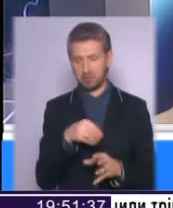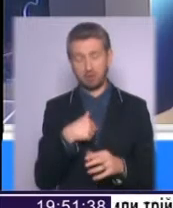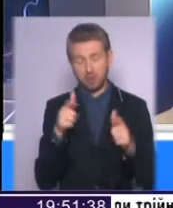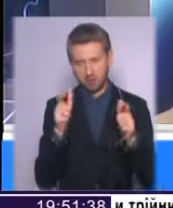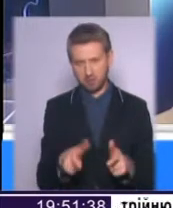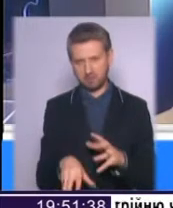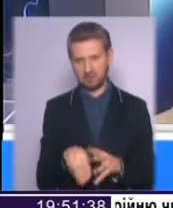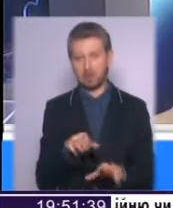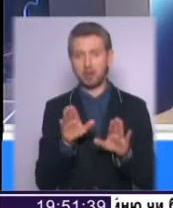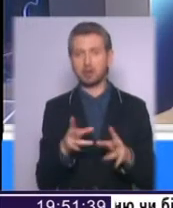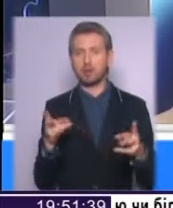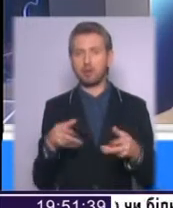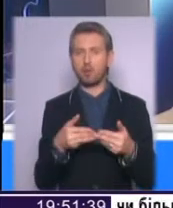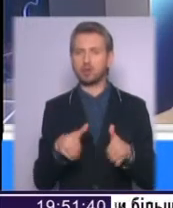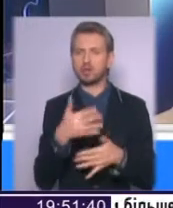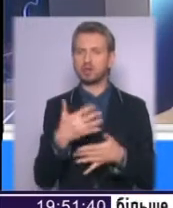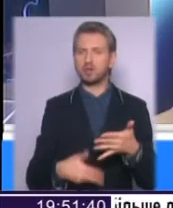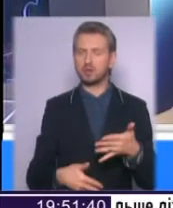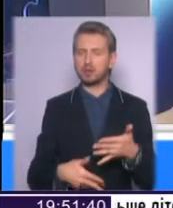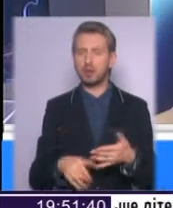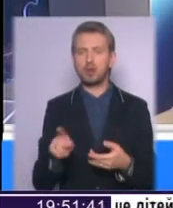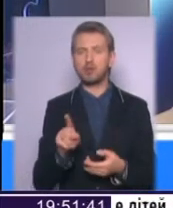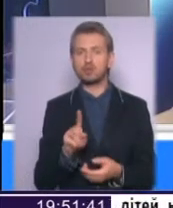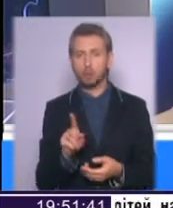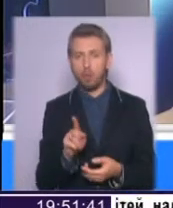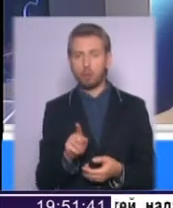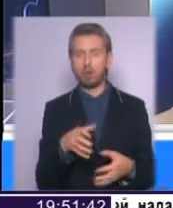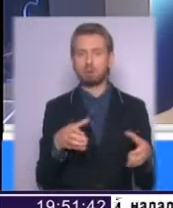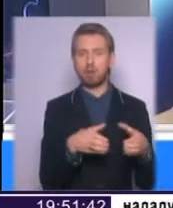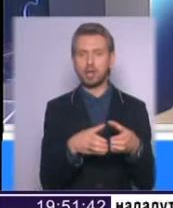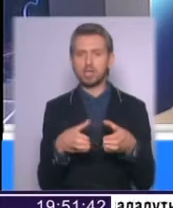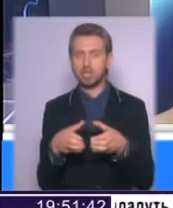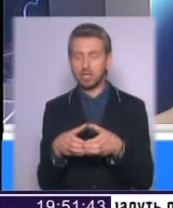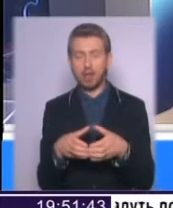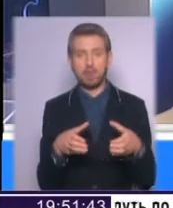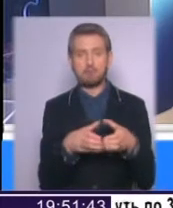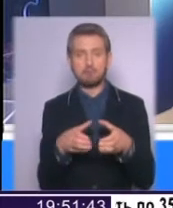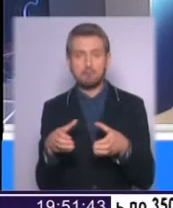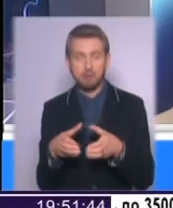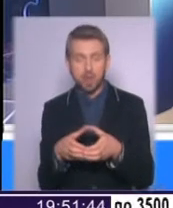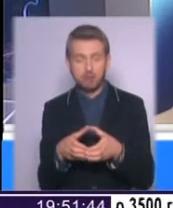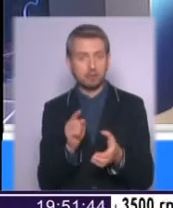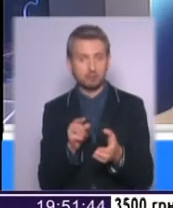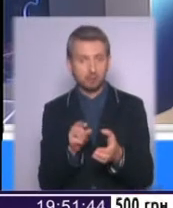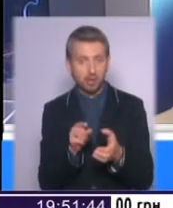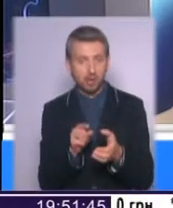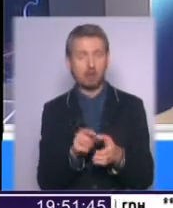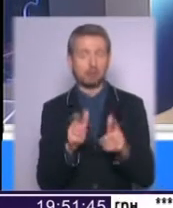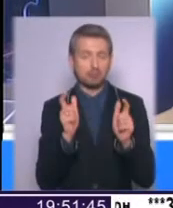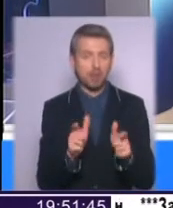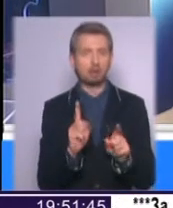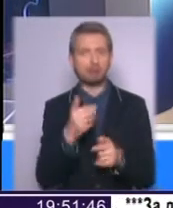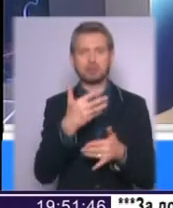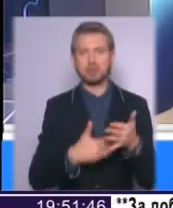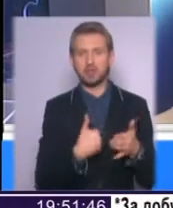не тільки треба по відкритим спискам, щоб, щоб партійні партії несли відповідальність, але щоб список, щоб ми